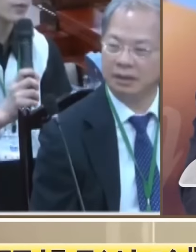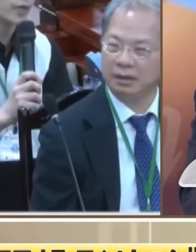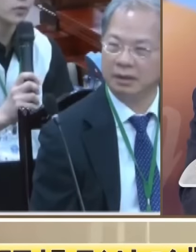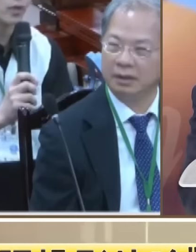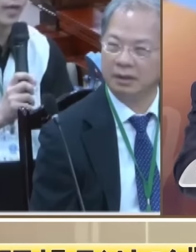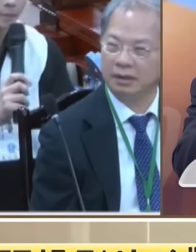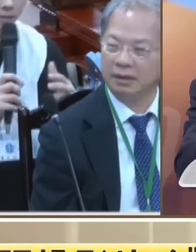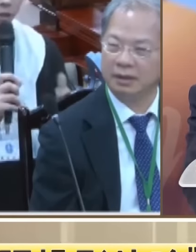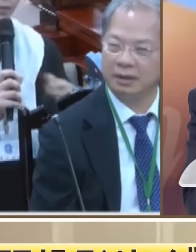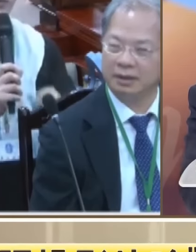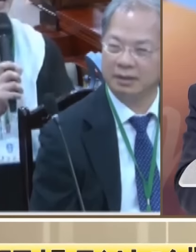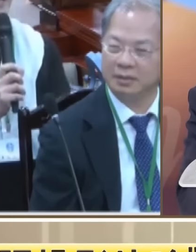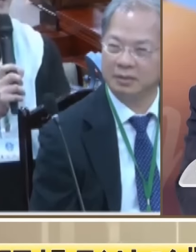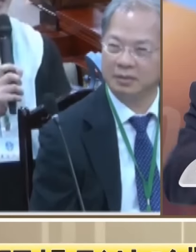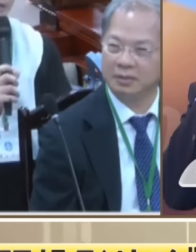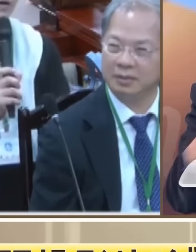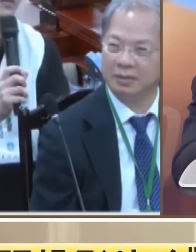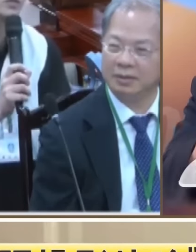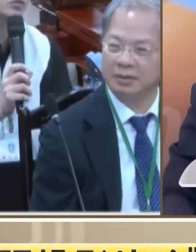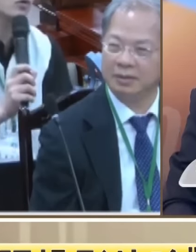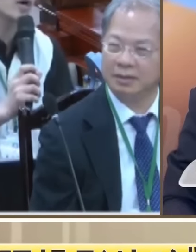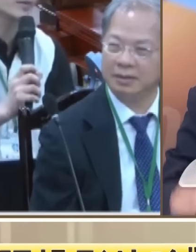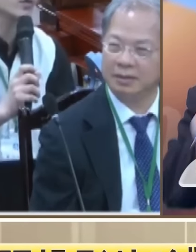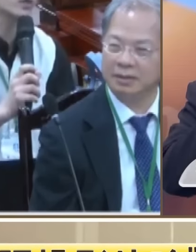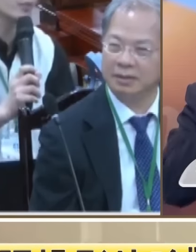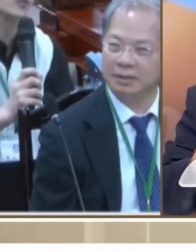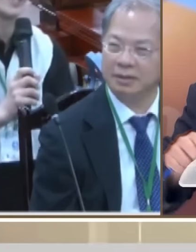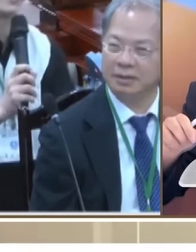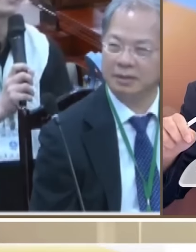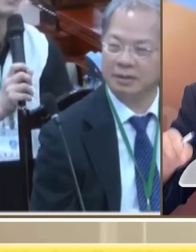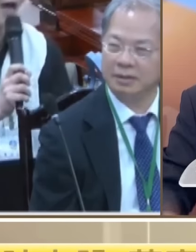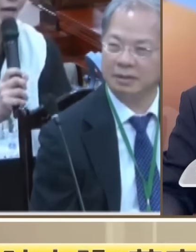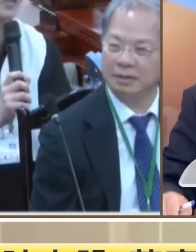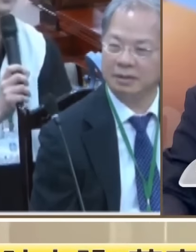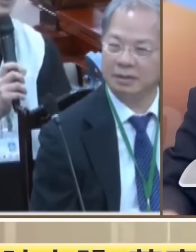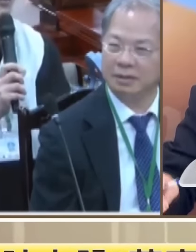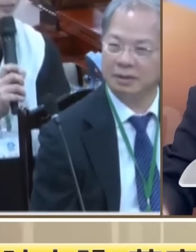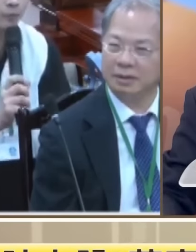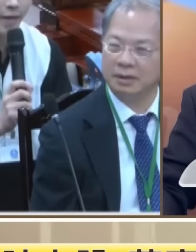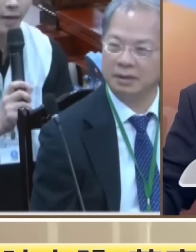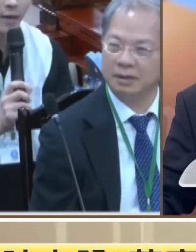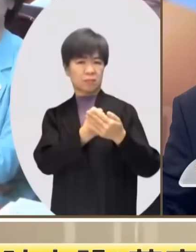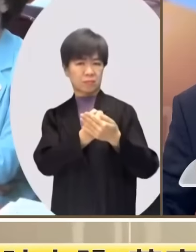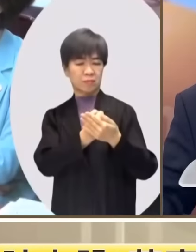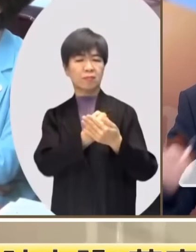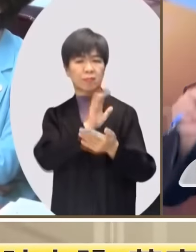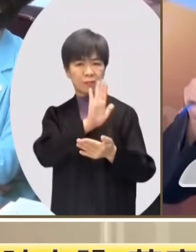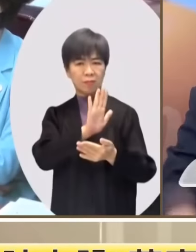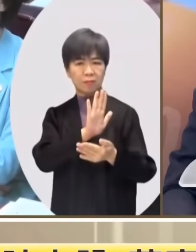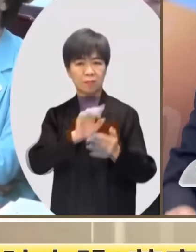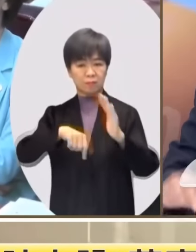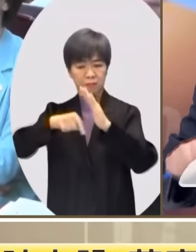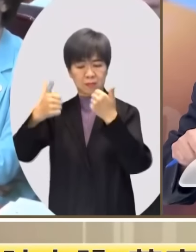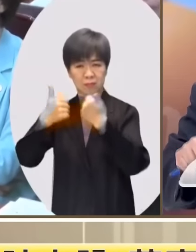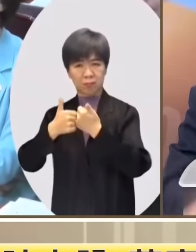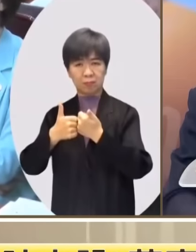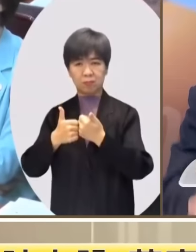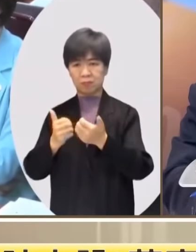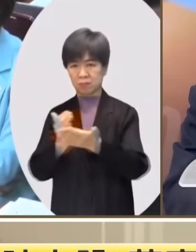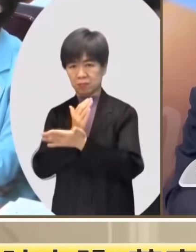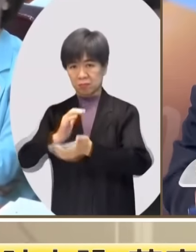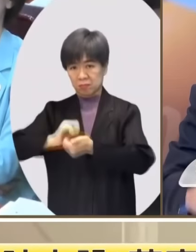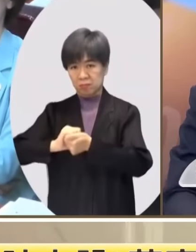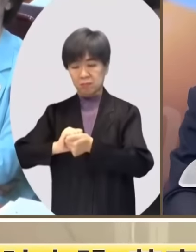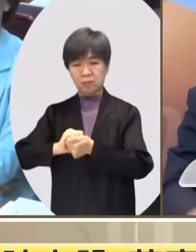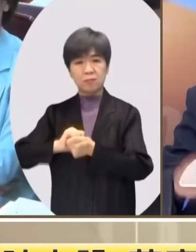就举一个例子，人家反质询有处罚的判决出来就好了，拿不出来，所以蓝白在这边的扩权的违宪是清楚的，所以他们今天